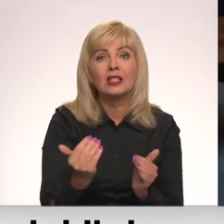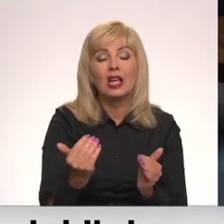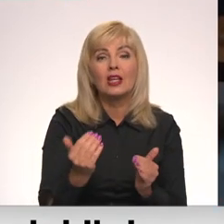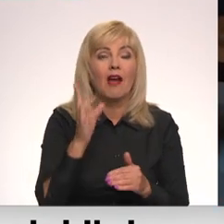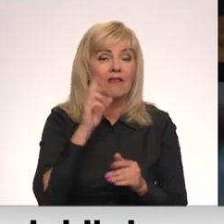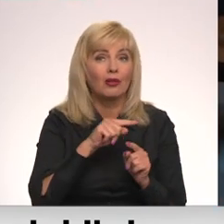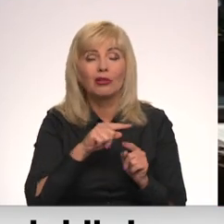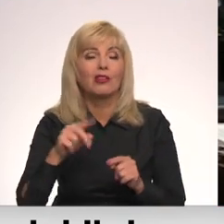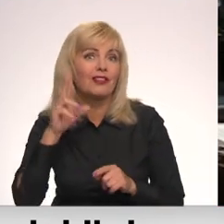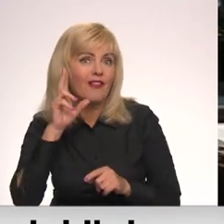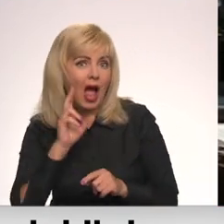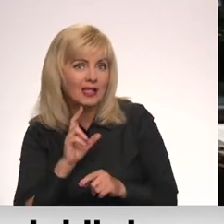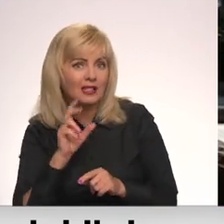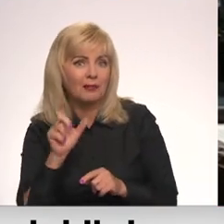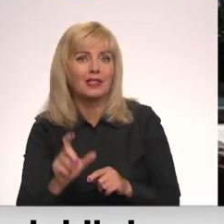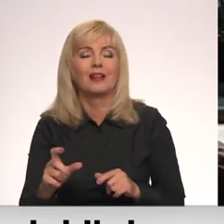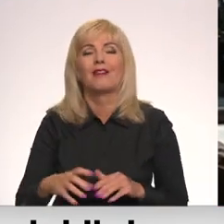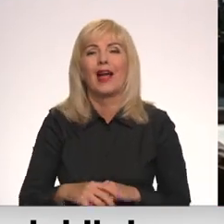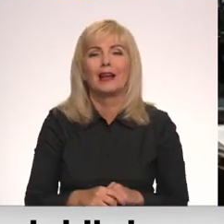sirmam vecumam.